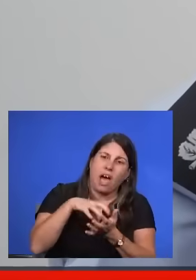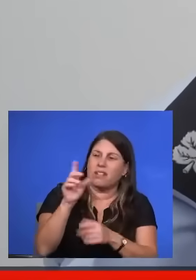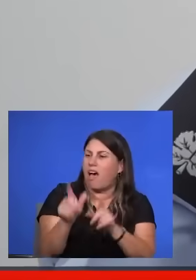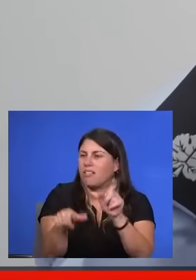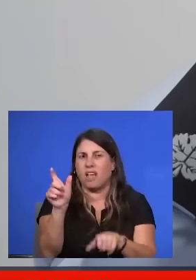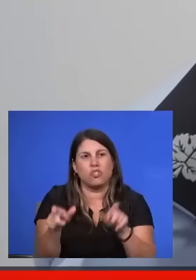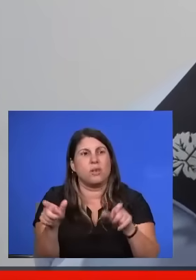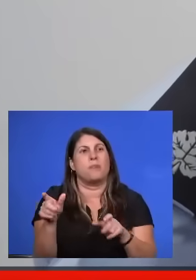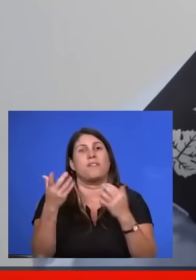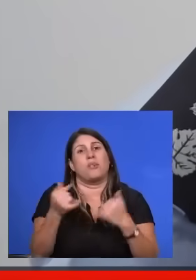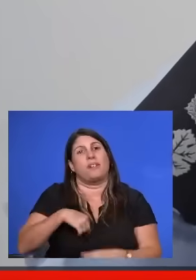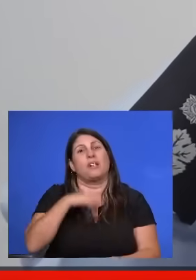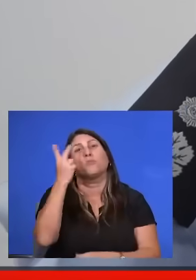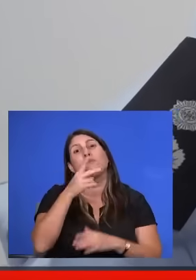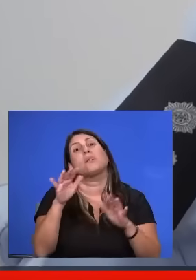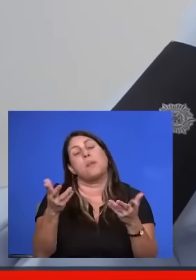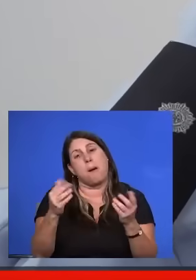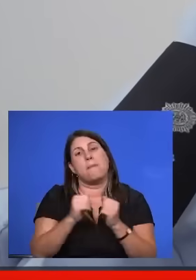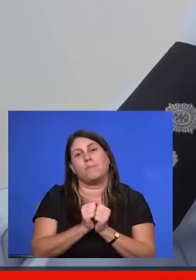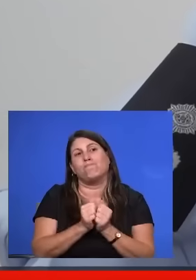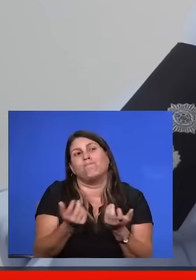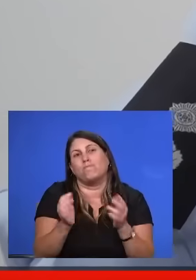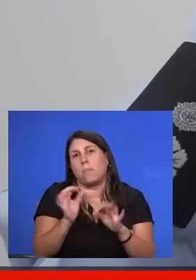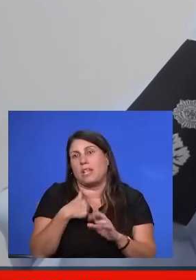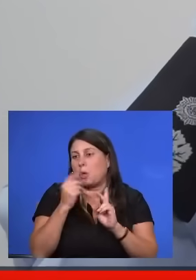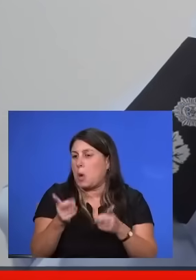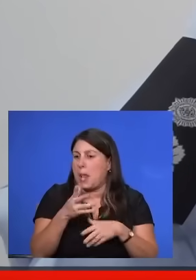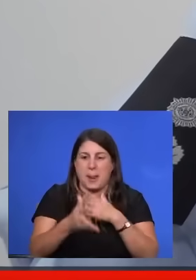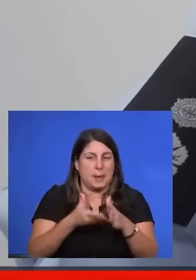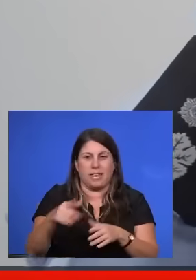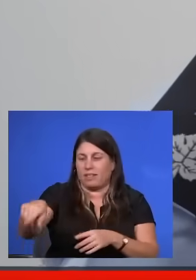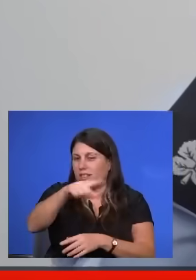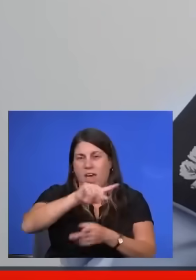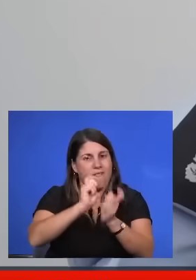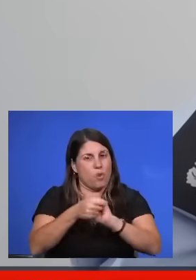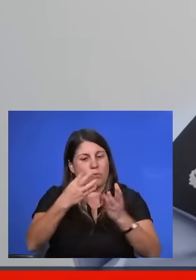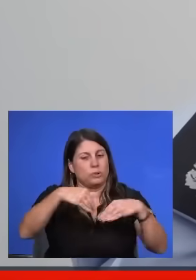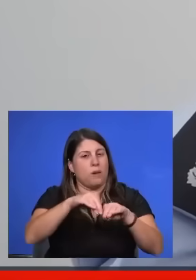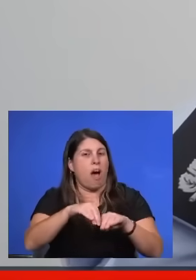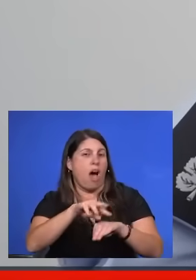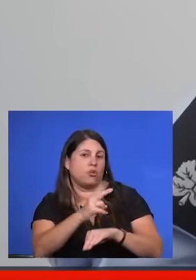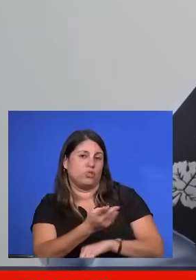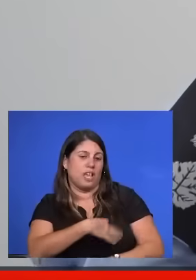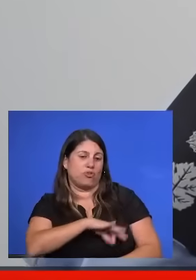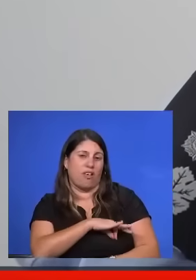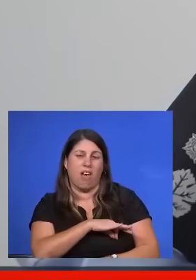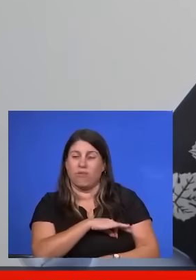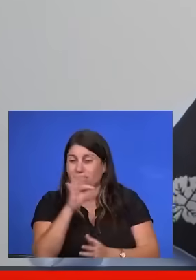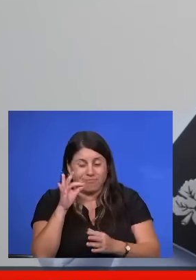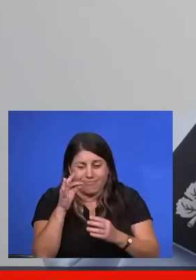למה. כאילו, באמת, אני יכולה להגיד לך שהם הפכו למשפחה שנייה שלנו ביום, כאילו, מבלי